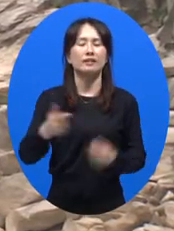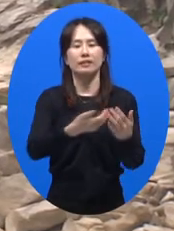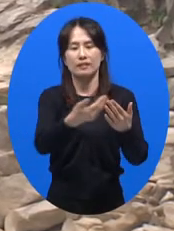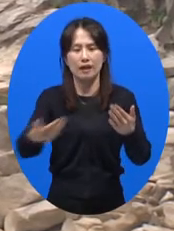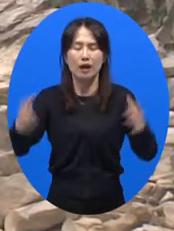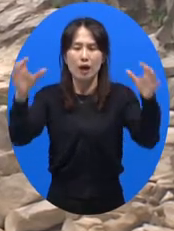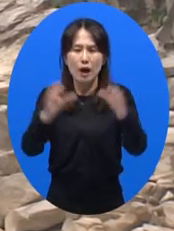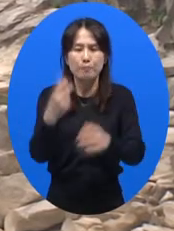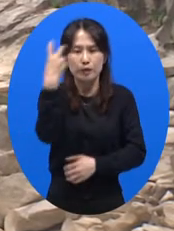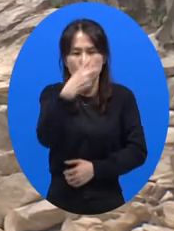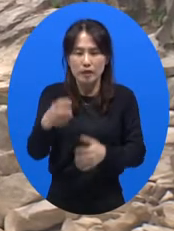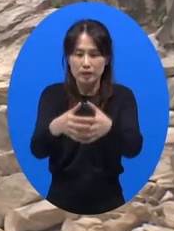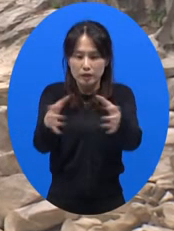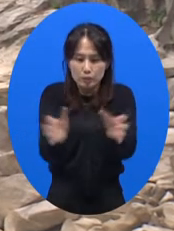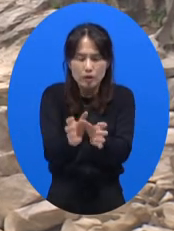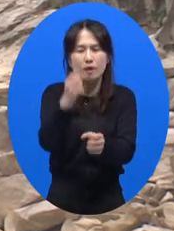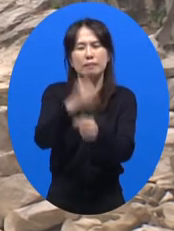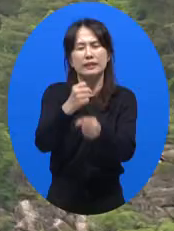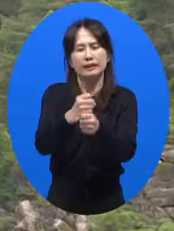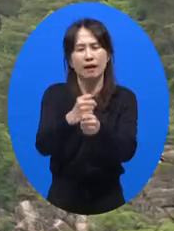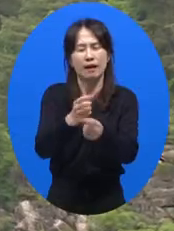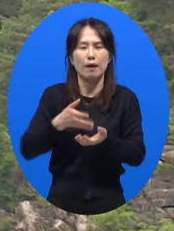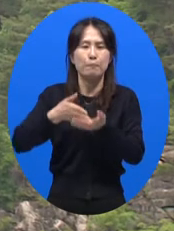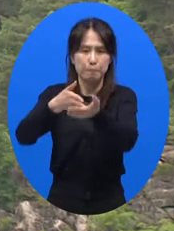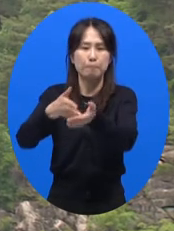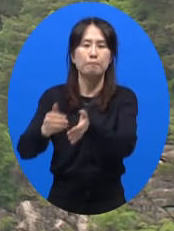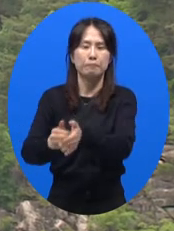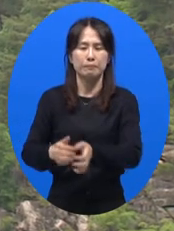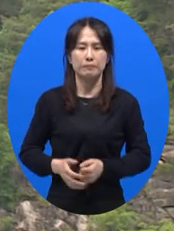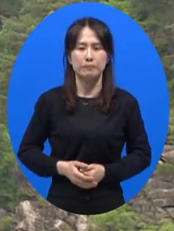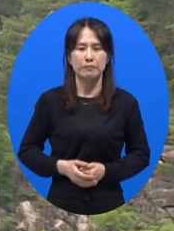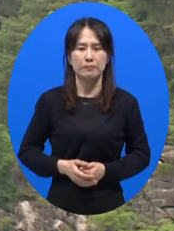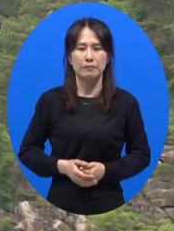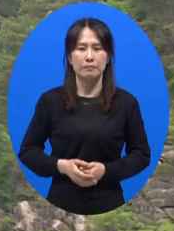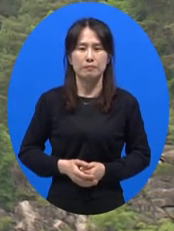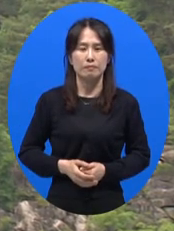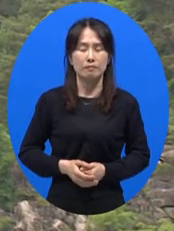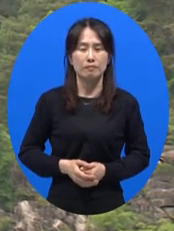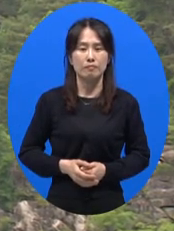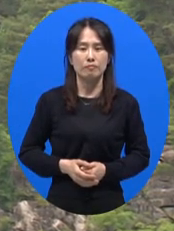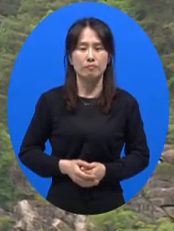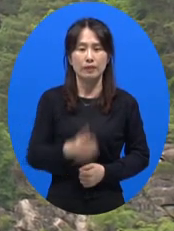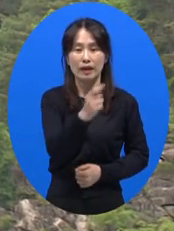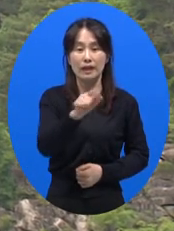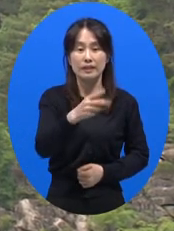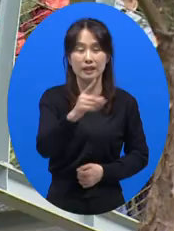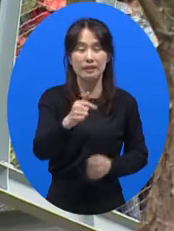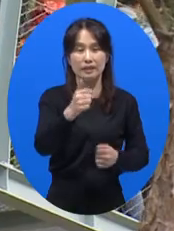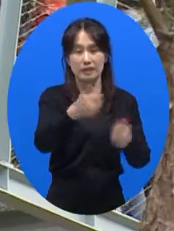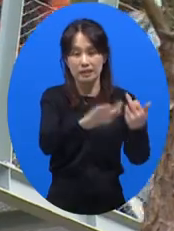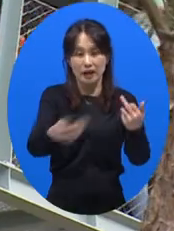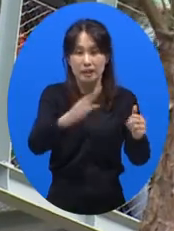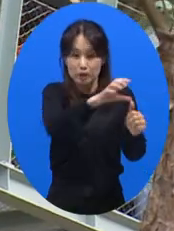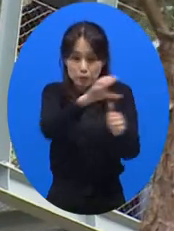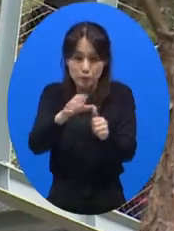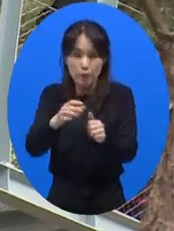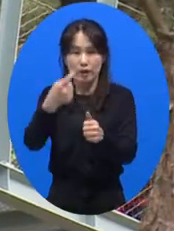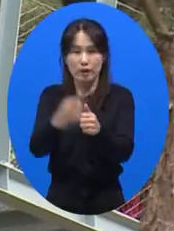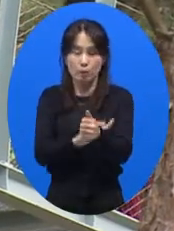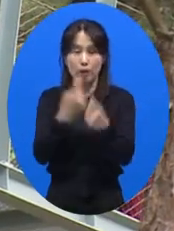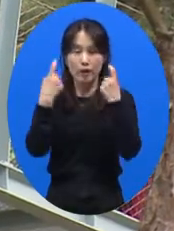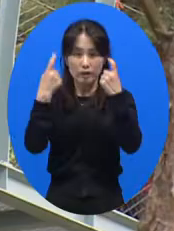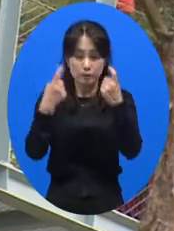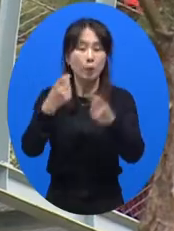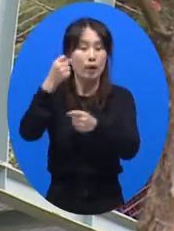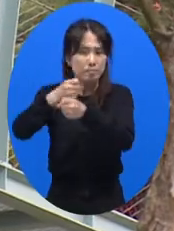바탕으로 한탄강을 활용한 관광자원 개발 오랜 세월 규제로 고통받은 접경 지 주민들을 위한 경제적 자립기반을